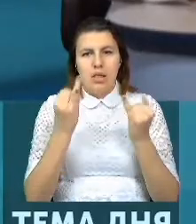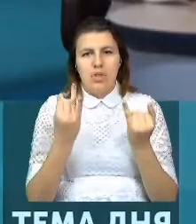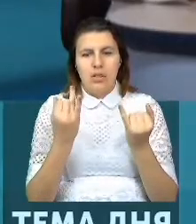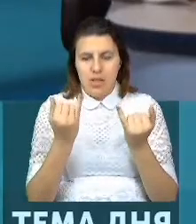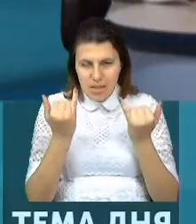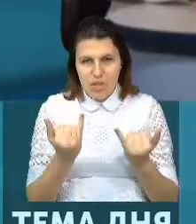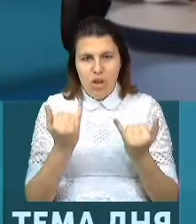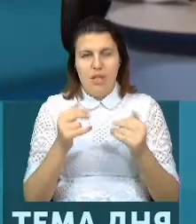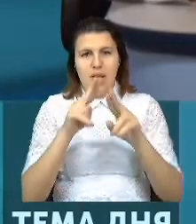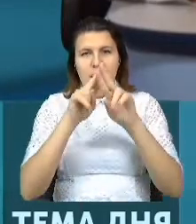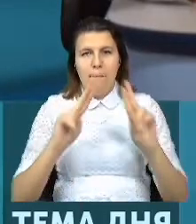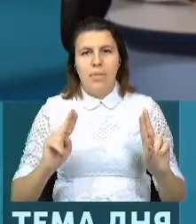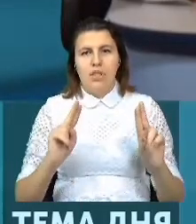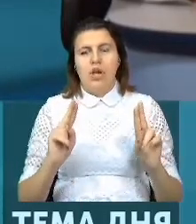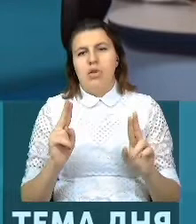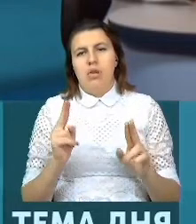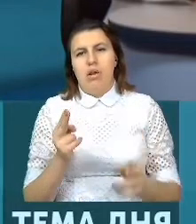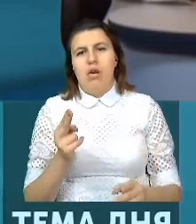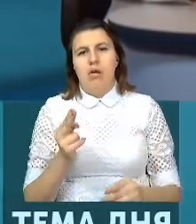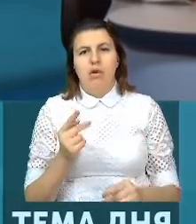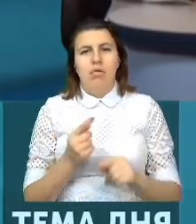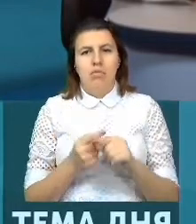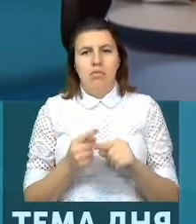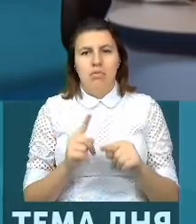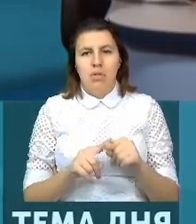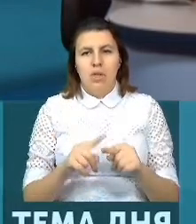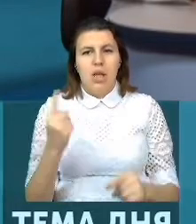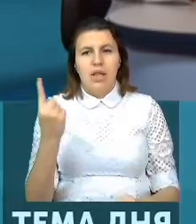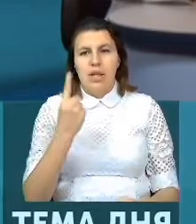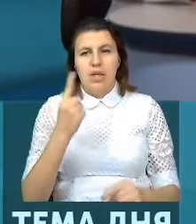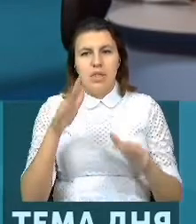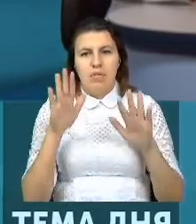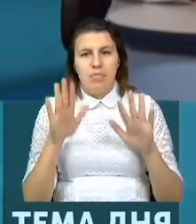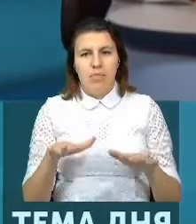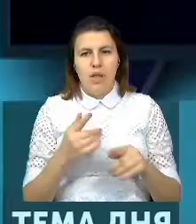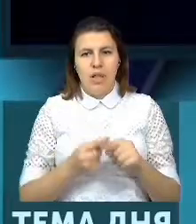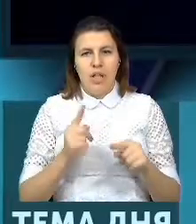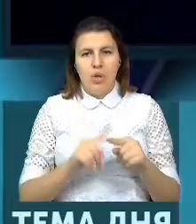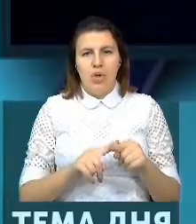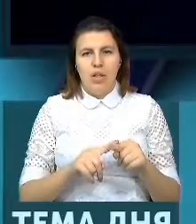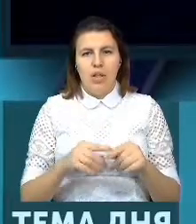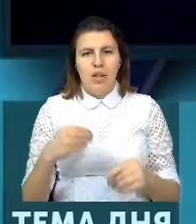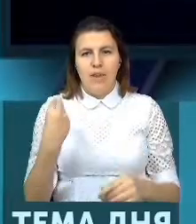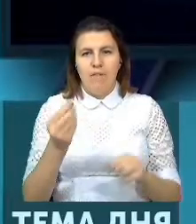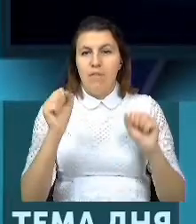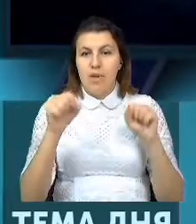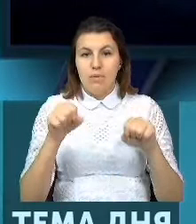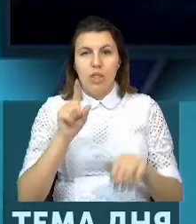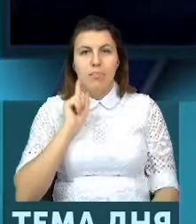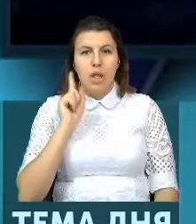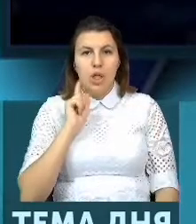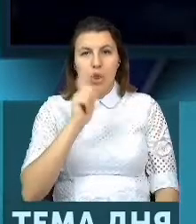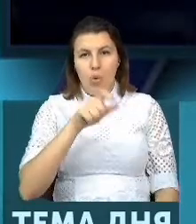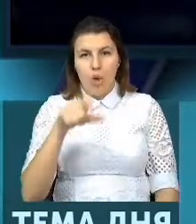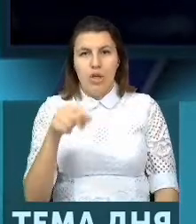какой-то сюрреализм, потому что это единственное место, которое давало возможность молодежи проявить